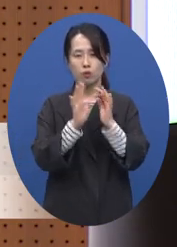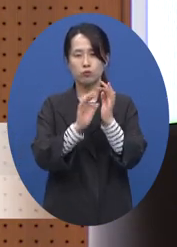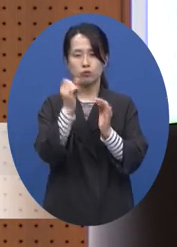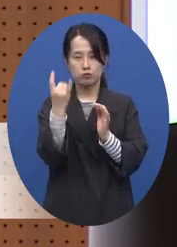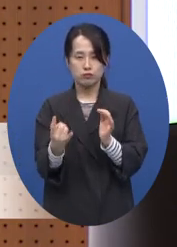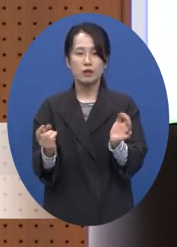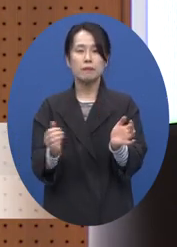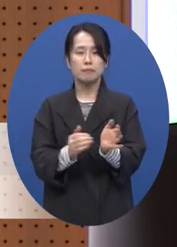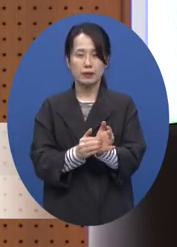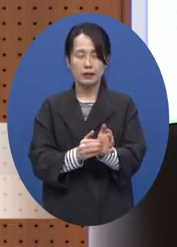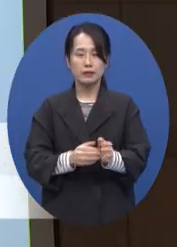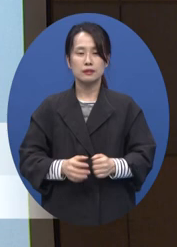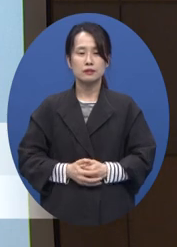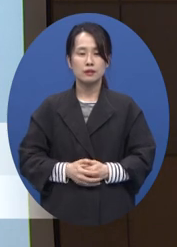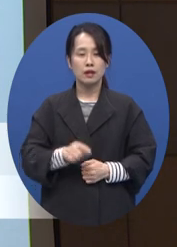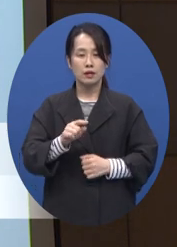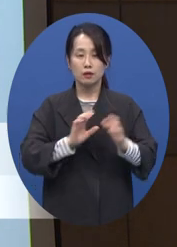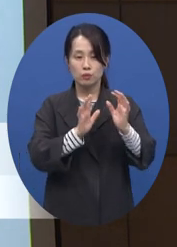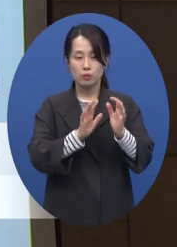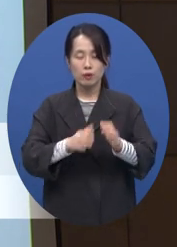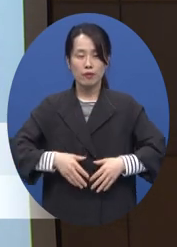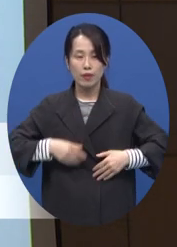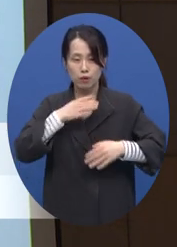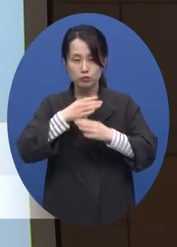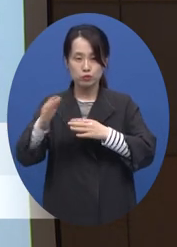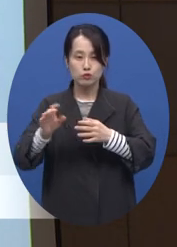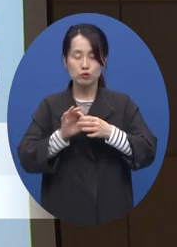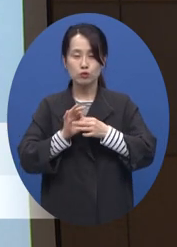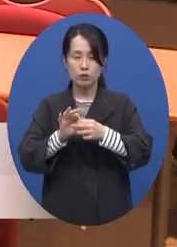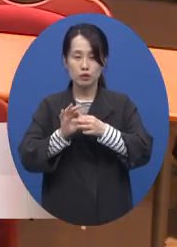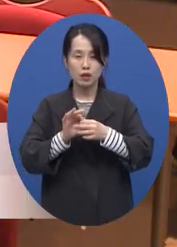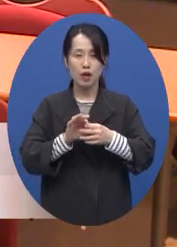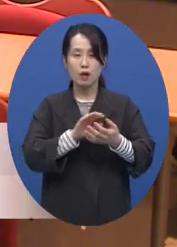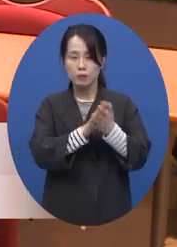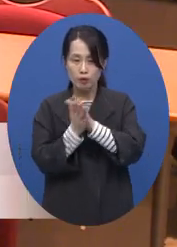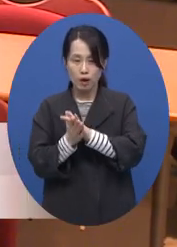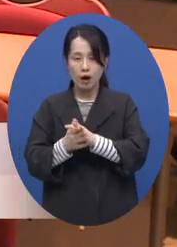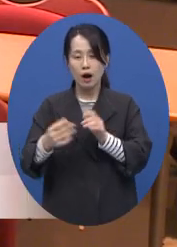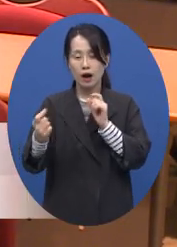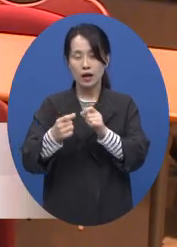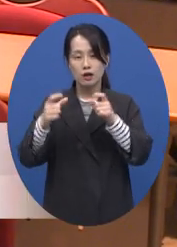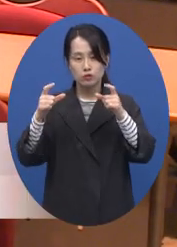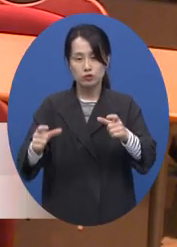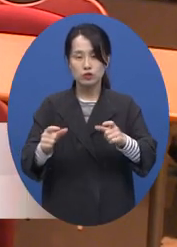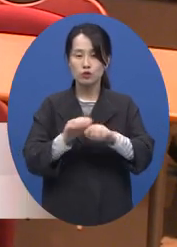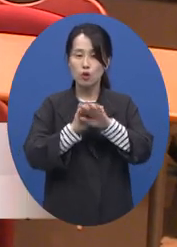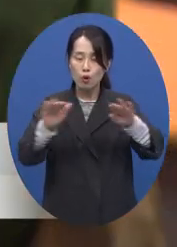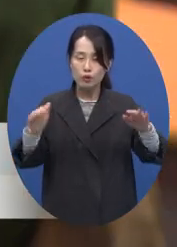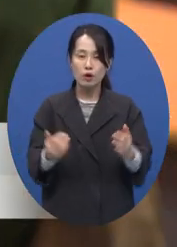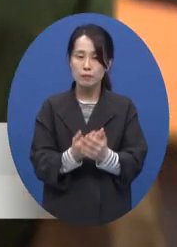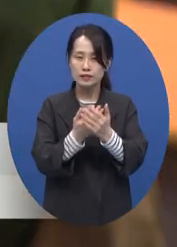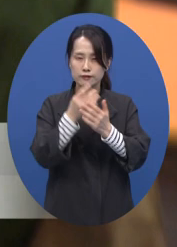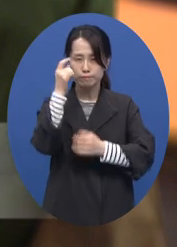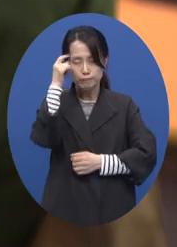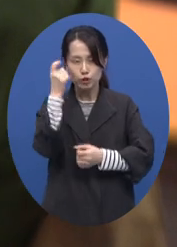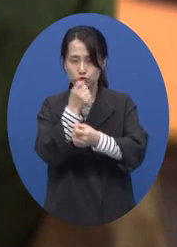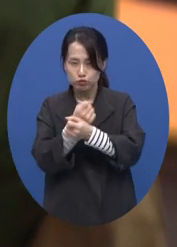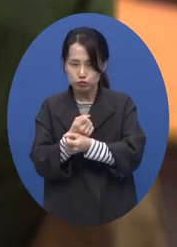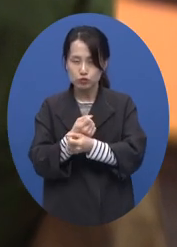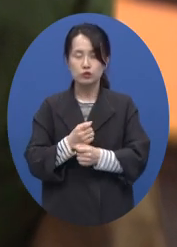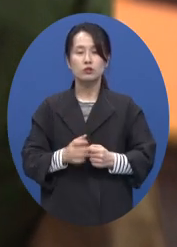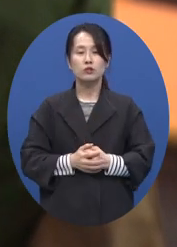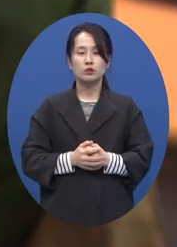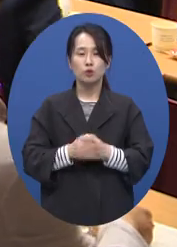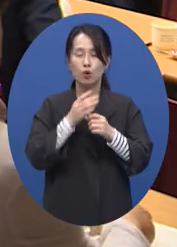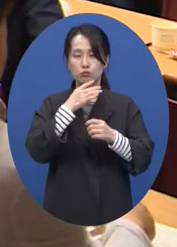열었습니다 포럼에서는 남북관계의 변화와 경기북부 접경지역의 균형발전 부상 접경 지역과 북한을